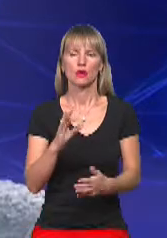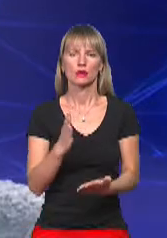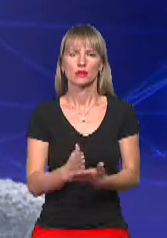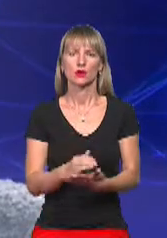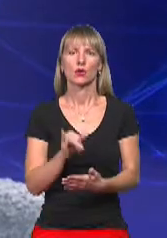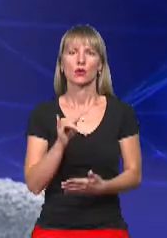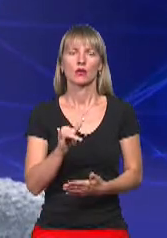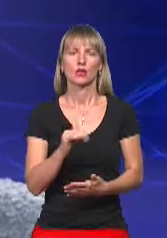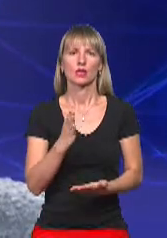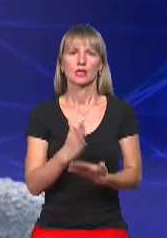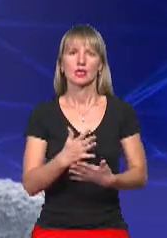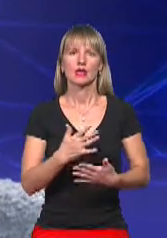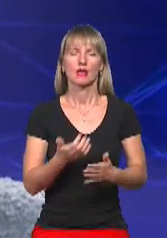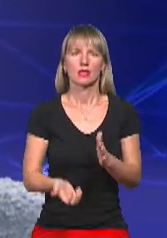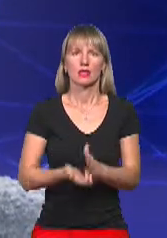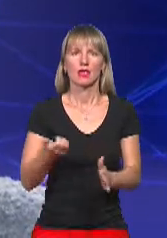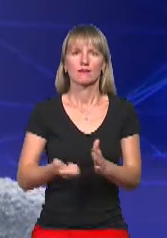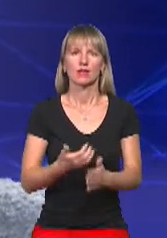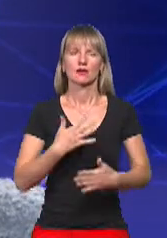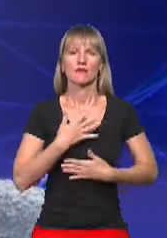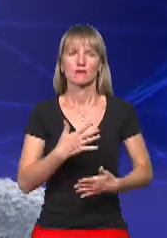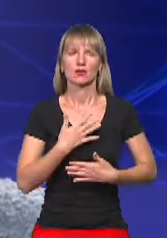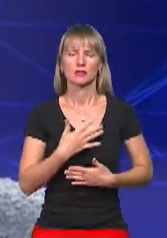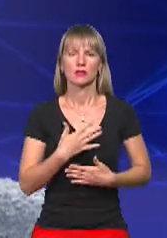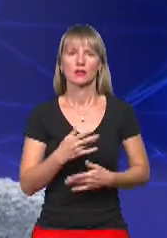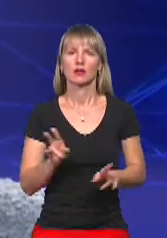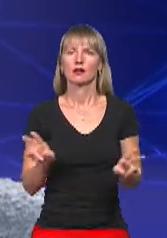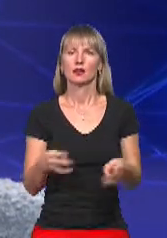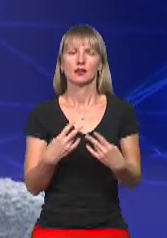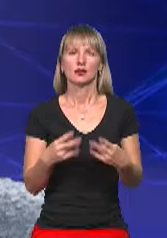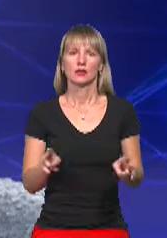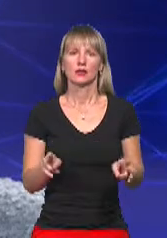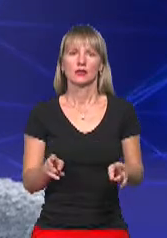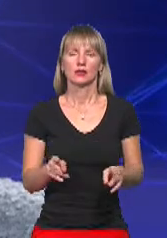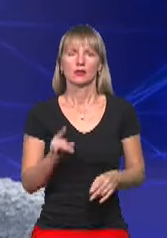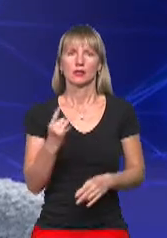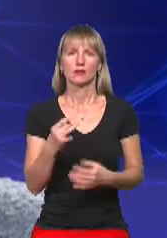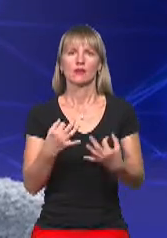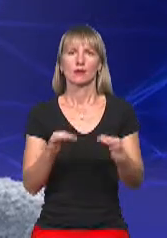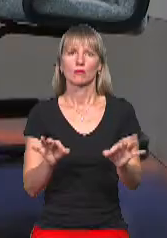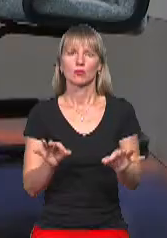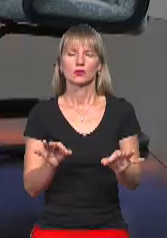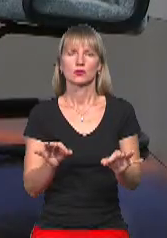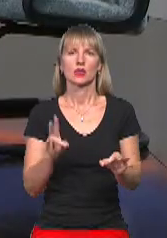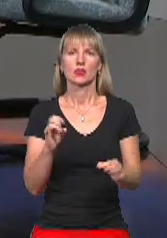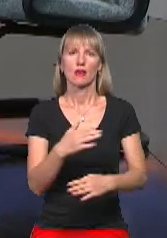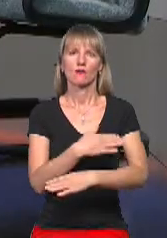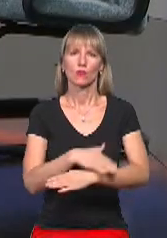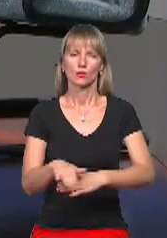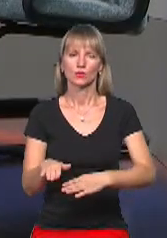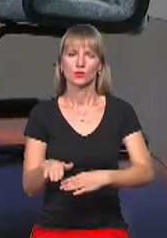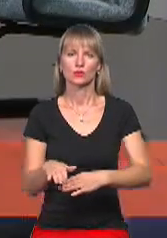неї кисневий голод йде, голодування. Тобто не треба дитину випускати на вулицю